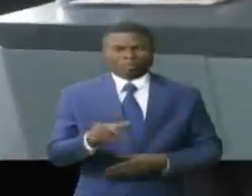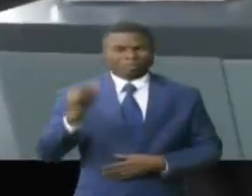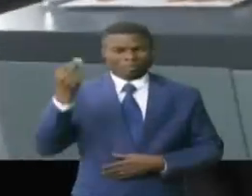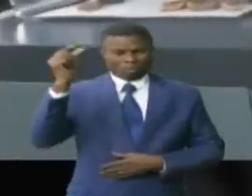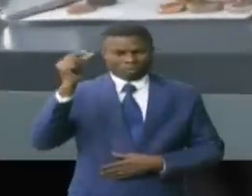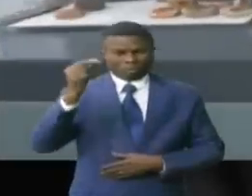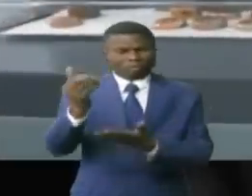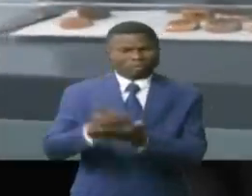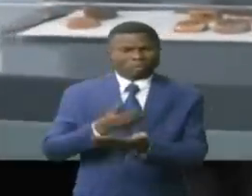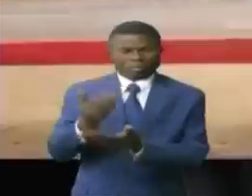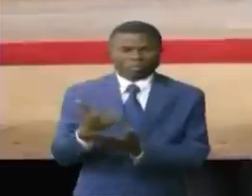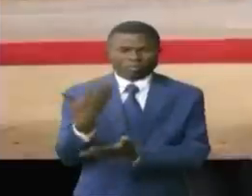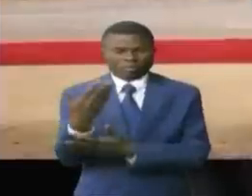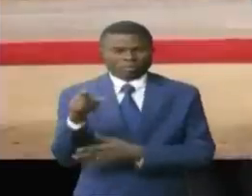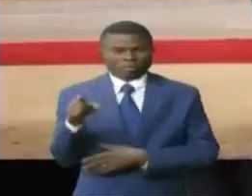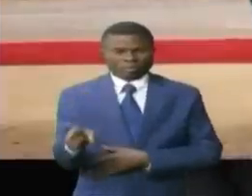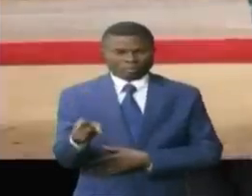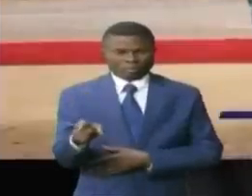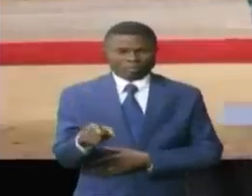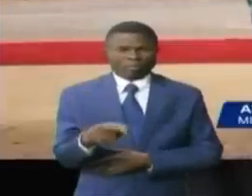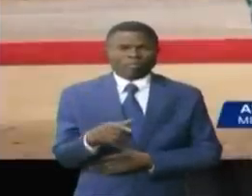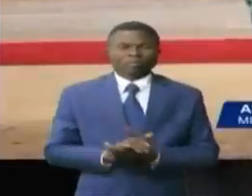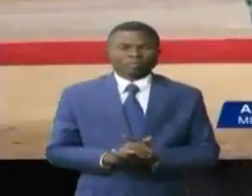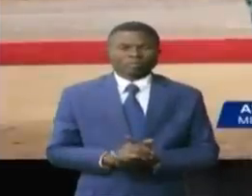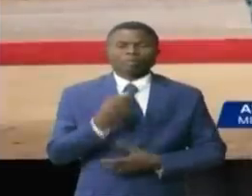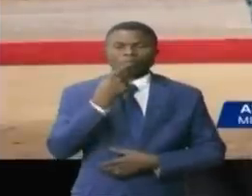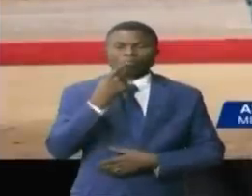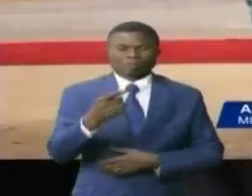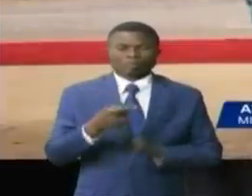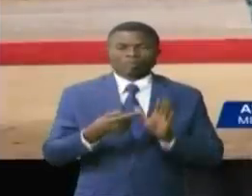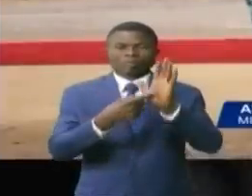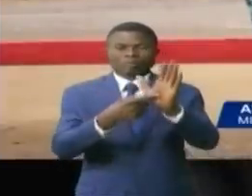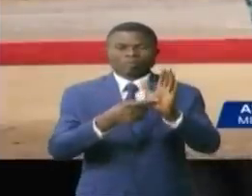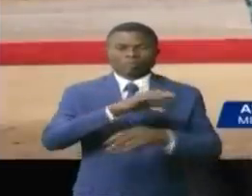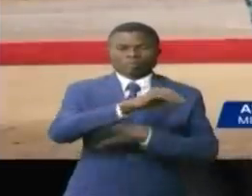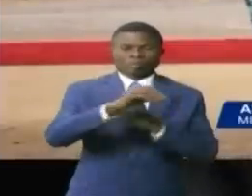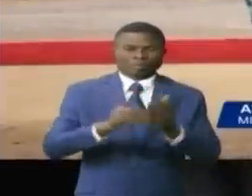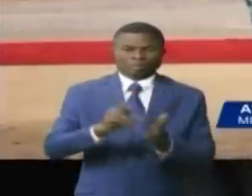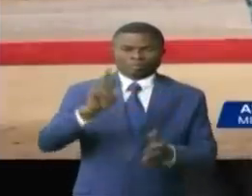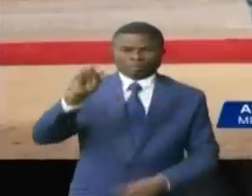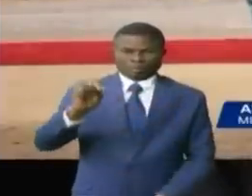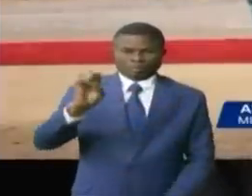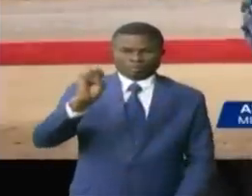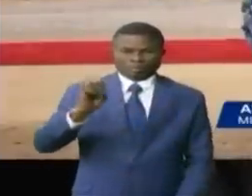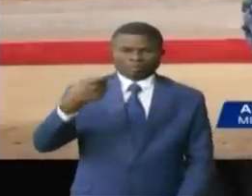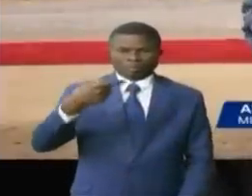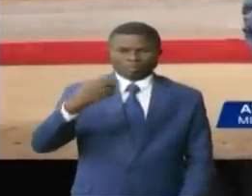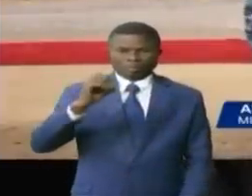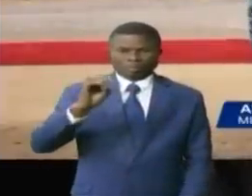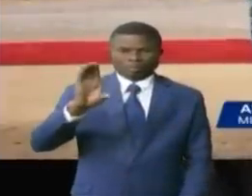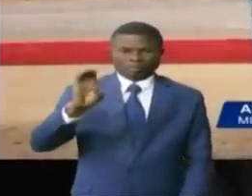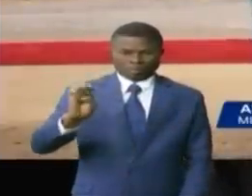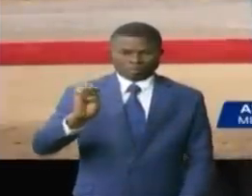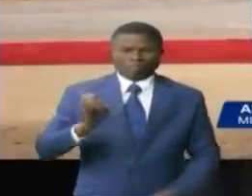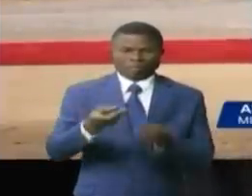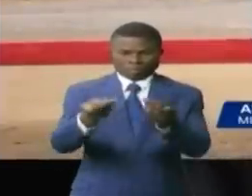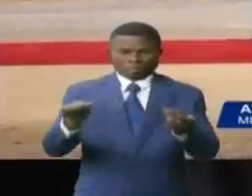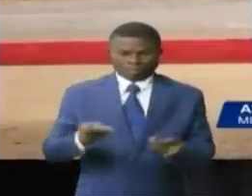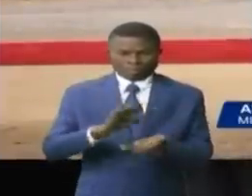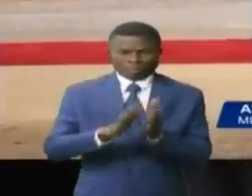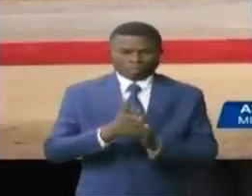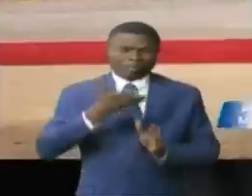minérales d'exploitation artisanale. Je suis heureuse ce jour de présenter le centre de négoce de Moussompo, cet endroit